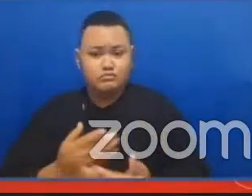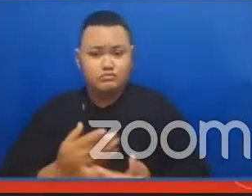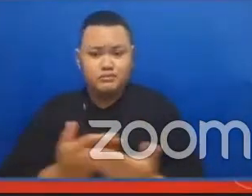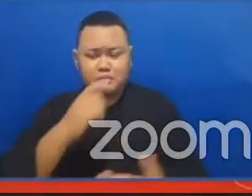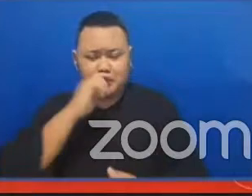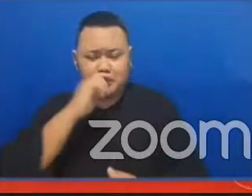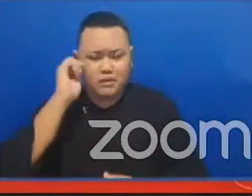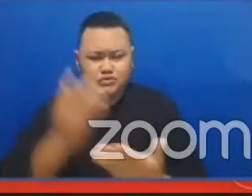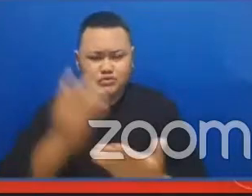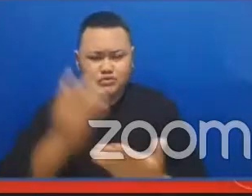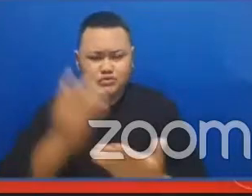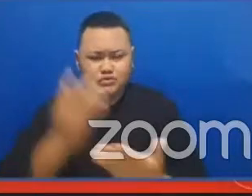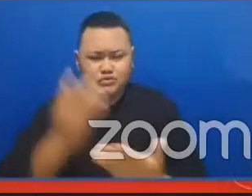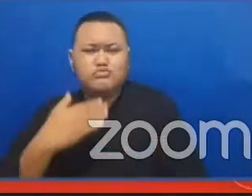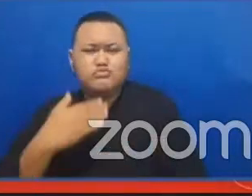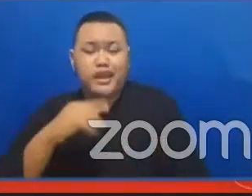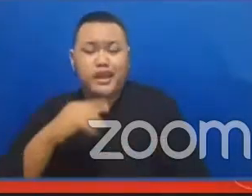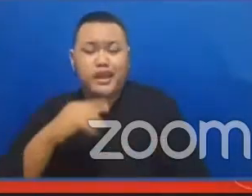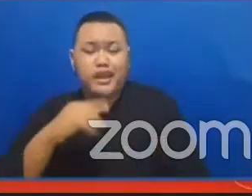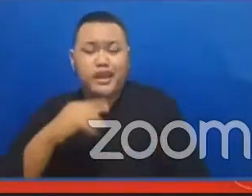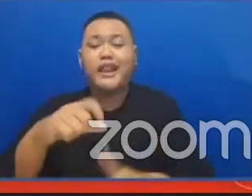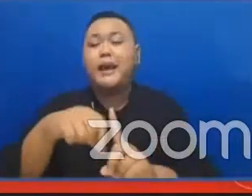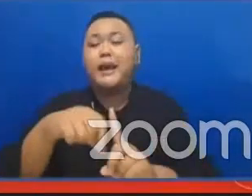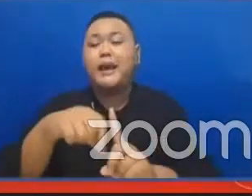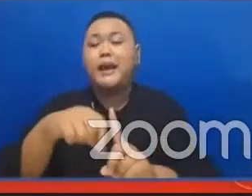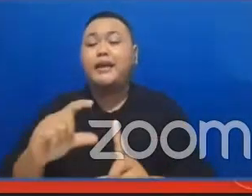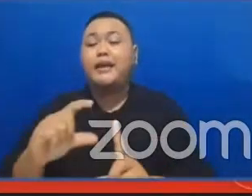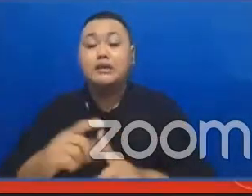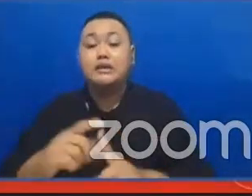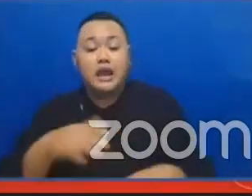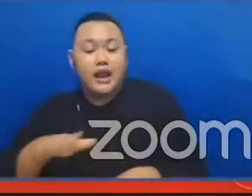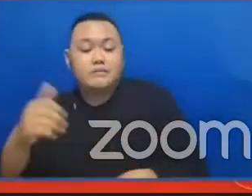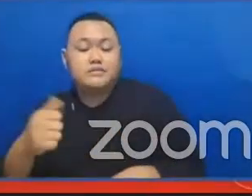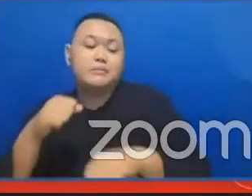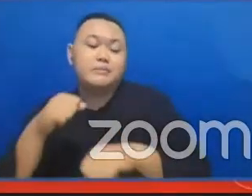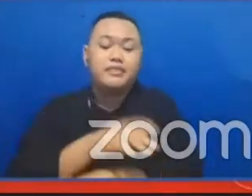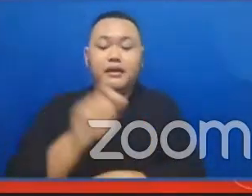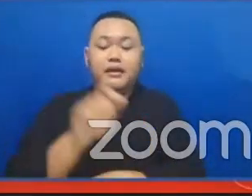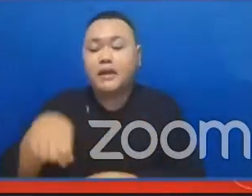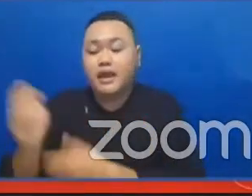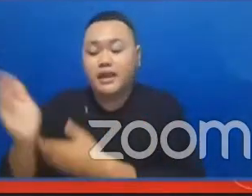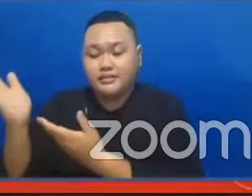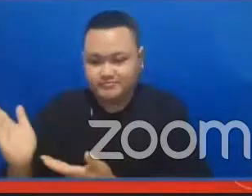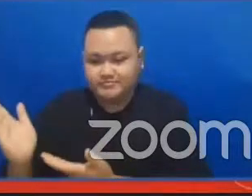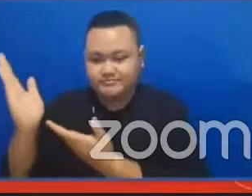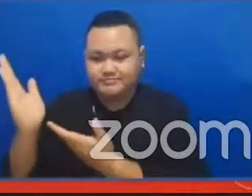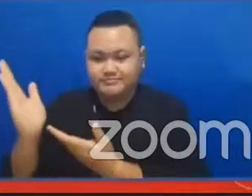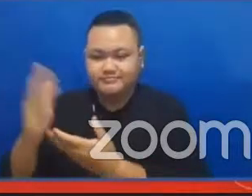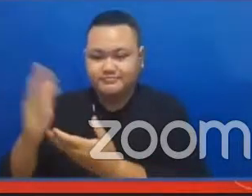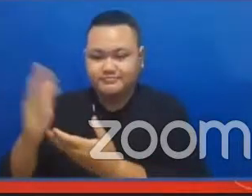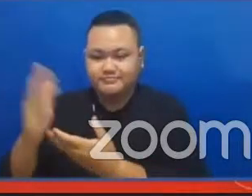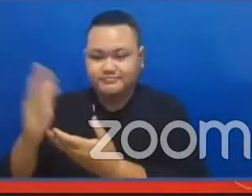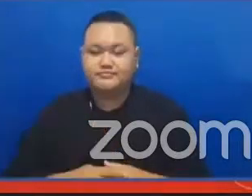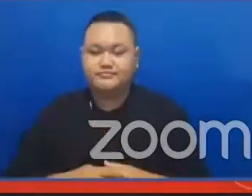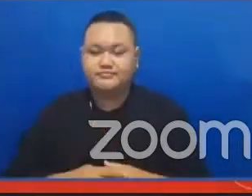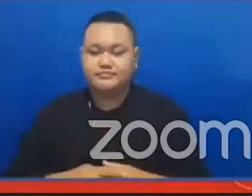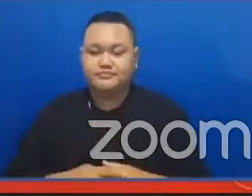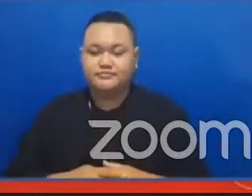disiapkan. Nanti peserta didiknya akan simulasi menggunakan lab maya ini. Saya akan coba lakukan percobaan